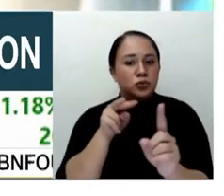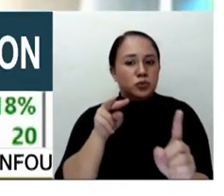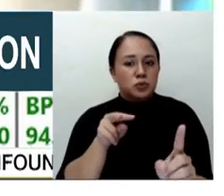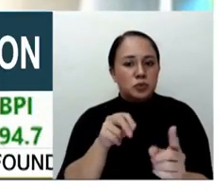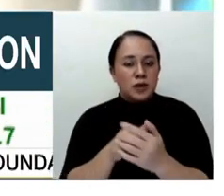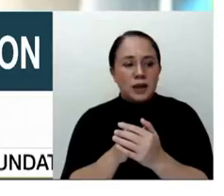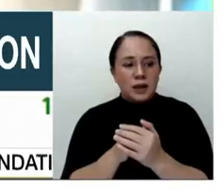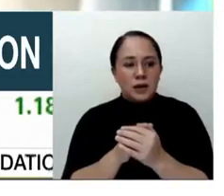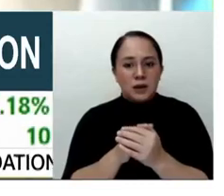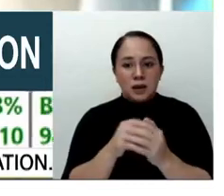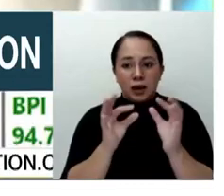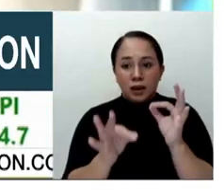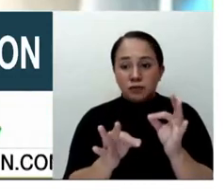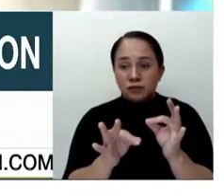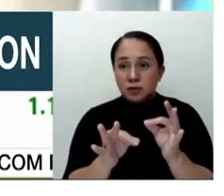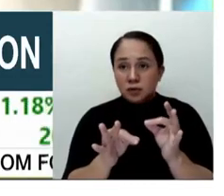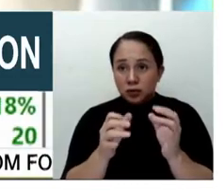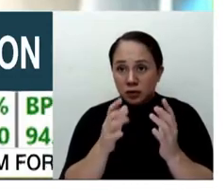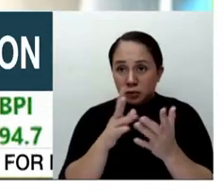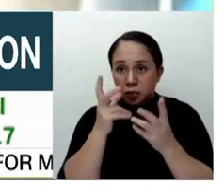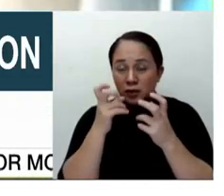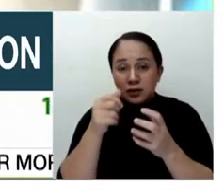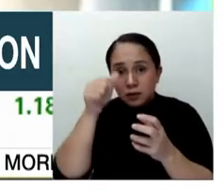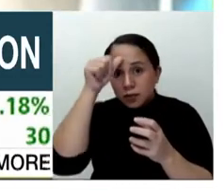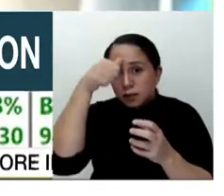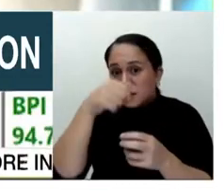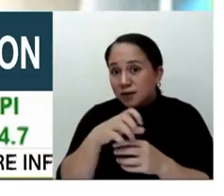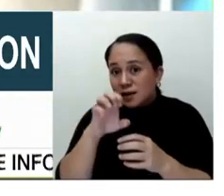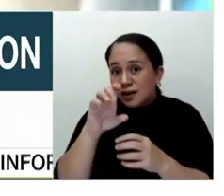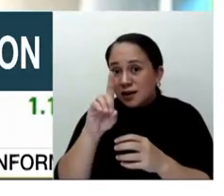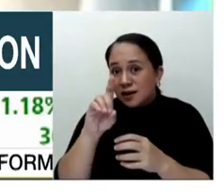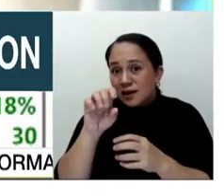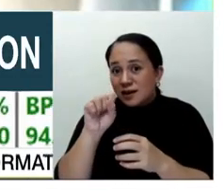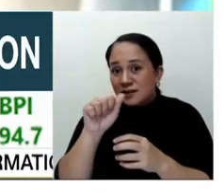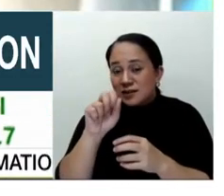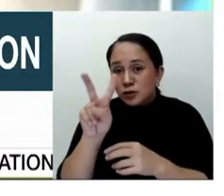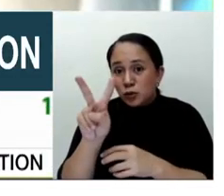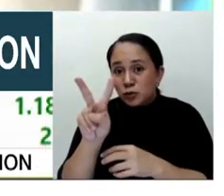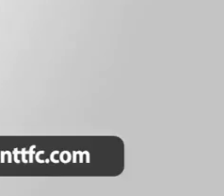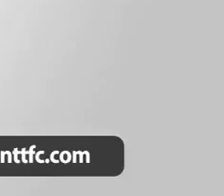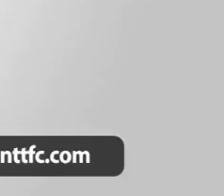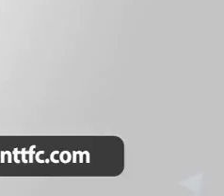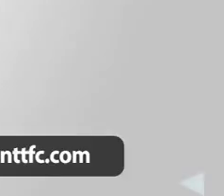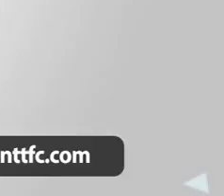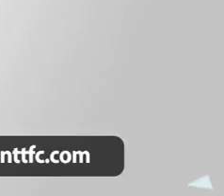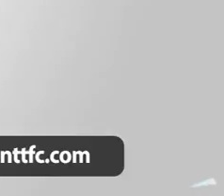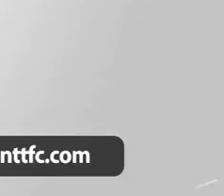baka hindi siya na-edsa dos. Because doon nagsimula, di ba? Alam naman natin lahat eh. Saan ba nagsimula yung downfall?